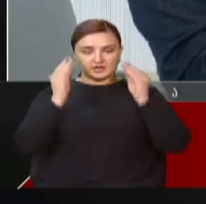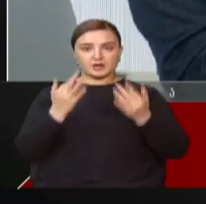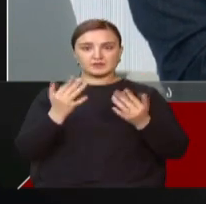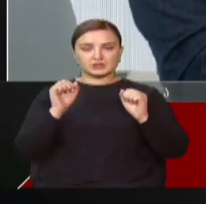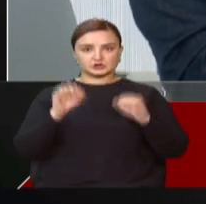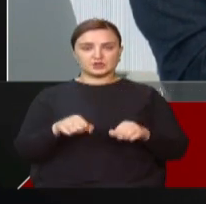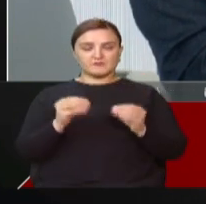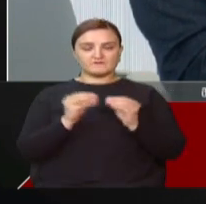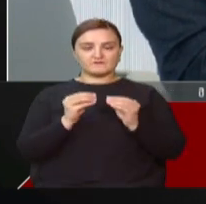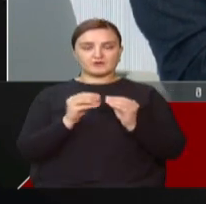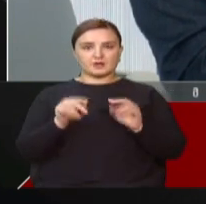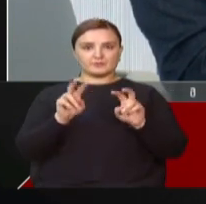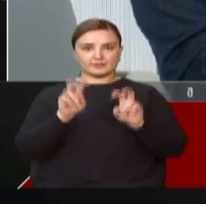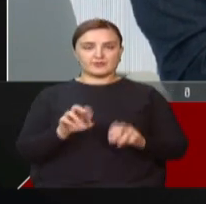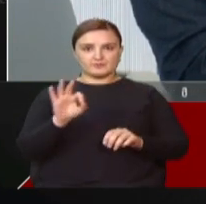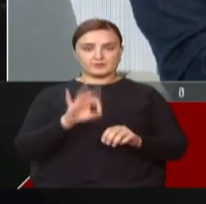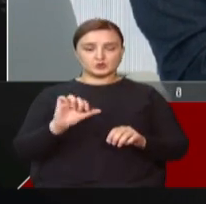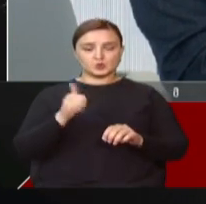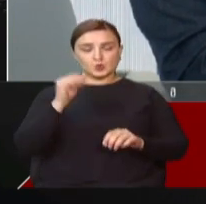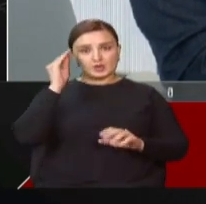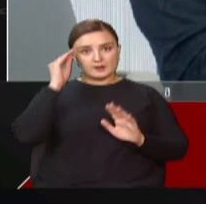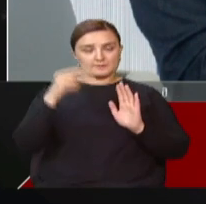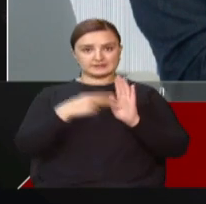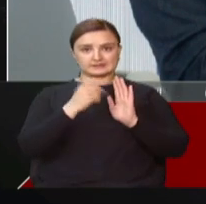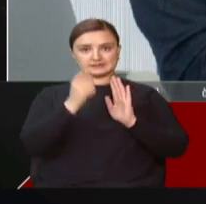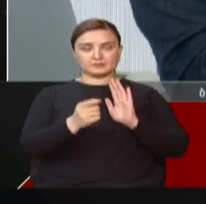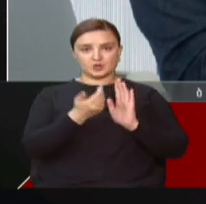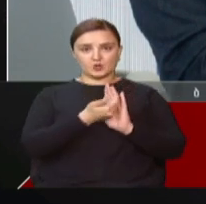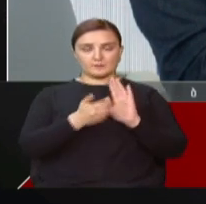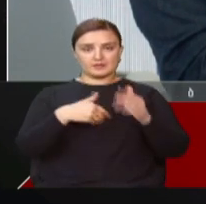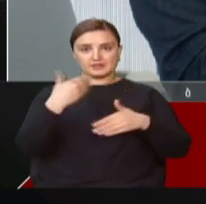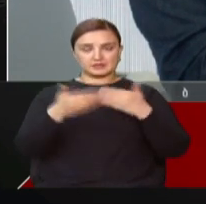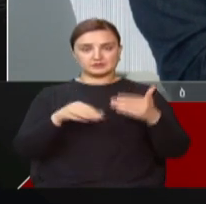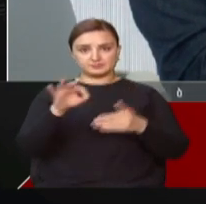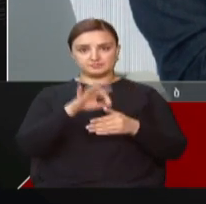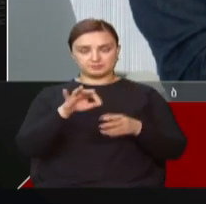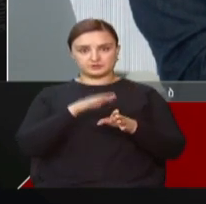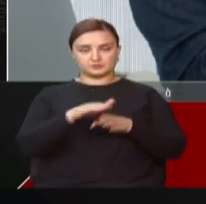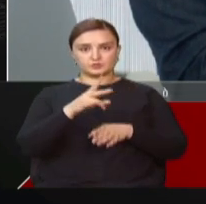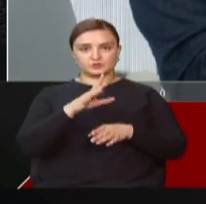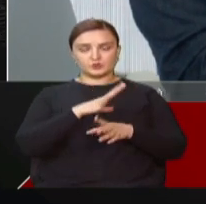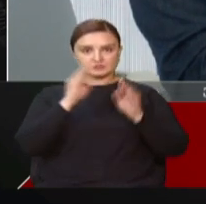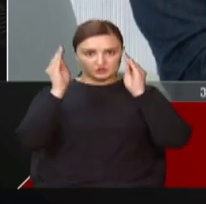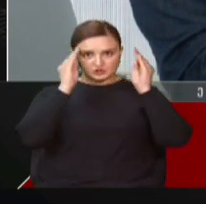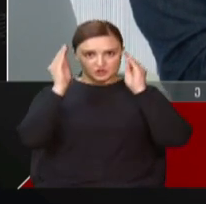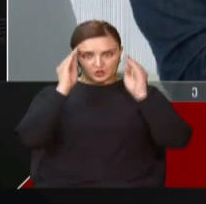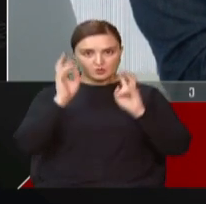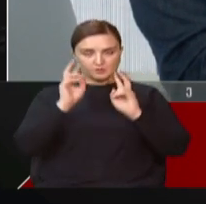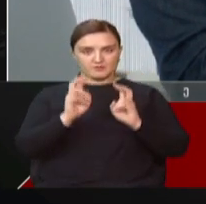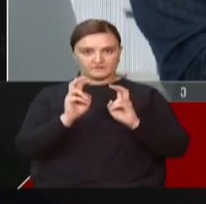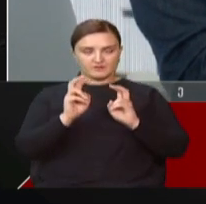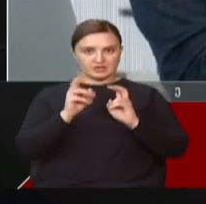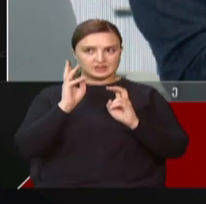შეიძლება იგივე თქვათ ამ თემაზე, როგორ აფასებს ქართული ოცნება რეკომენდაციების შესრულებას, იყოს მშელობის საგანი